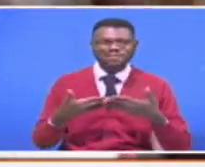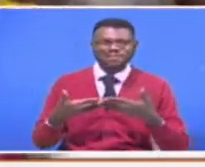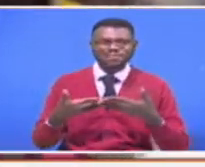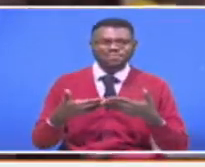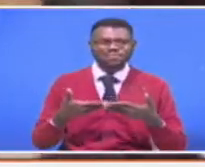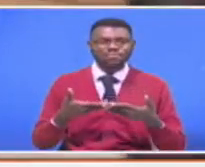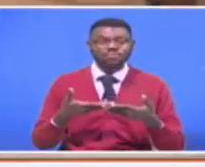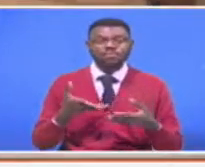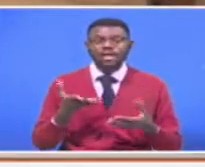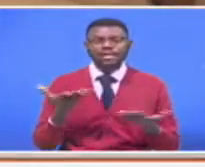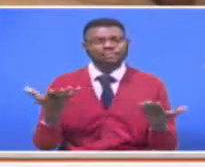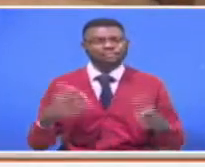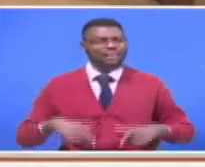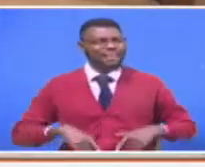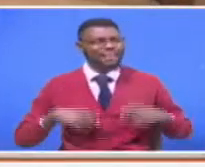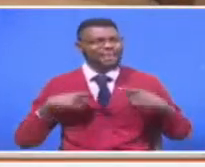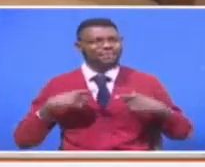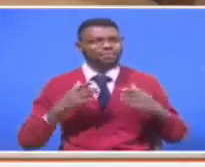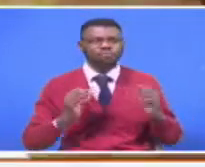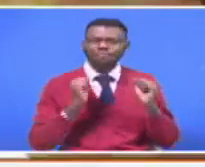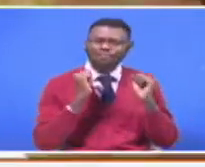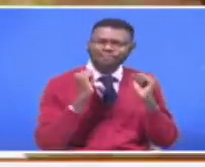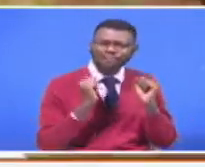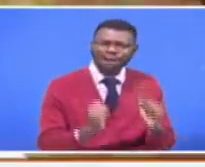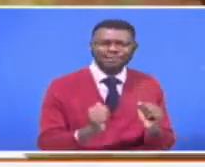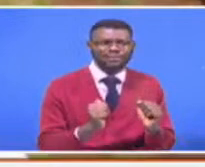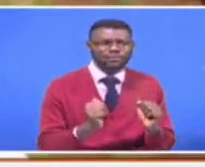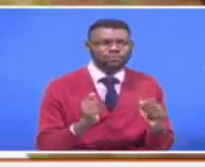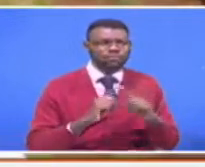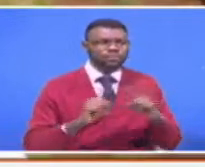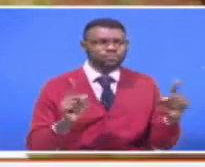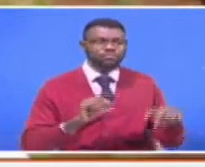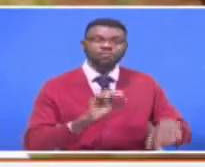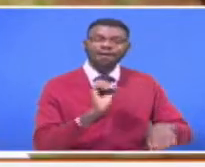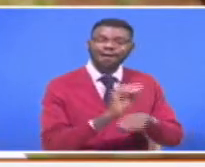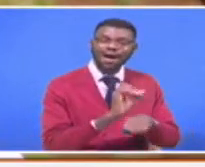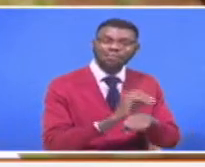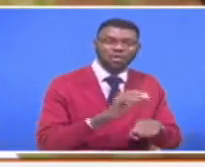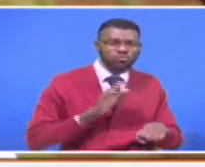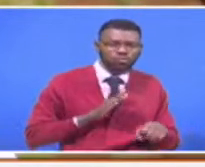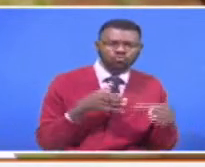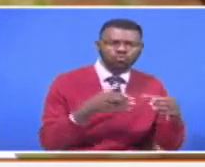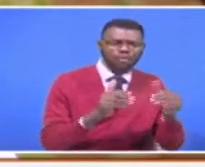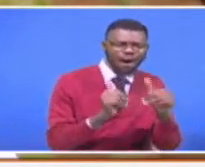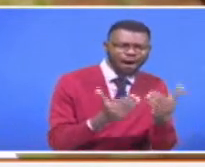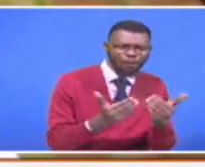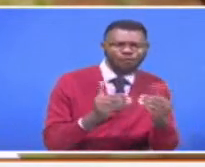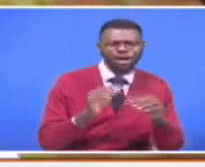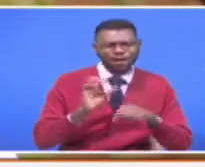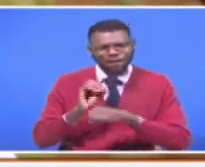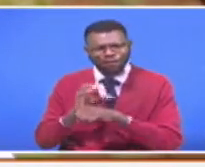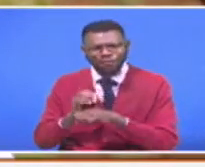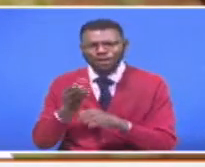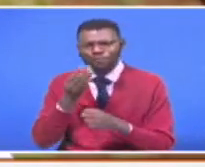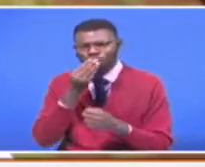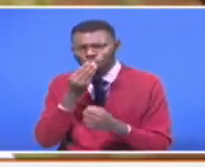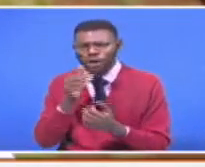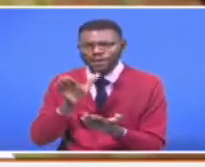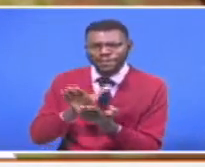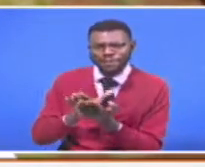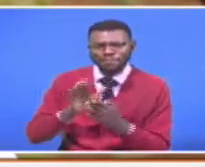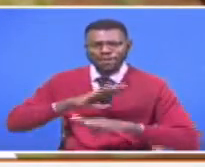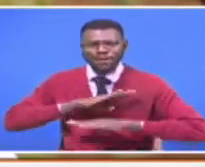but now when you advise the mothers, now we do food security, we teach them on food security, especially